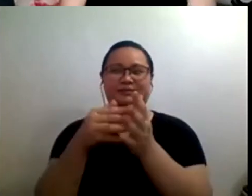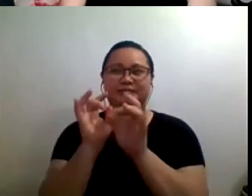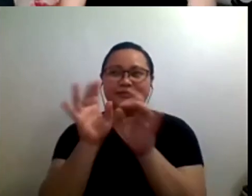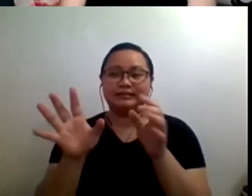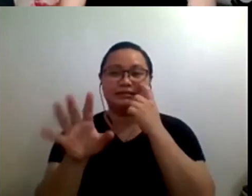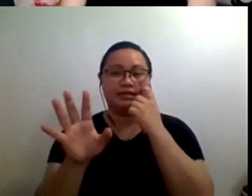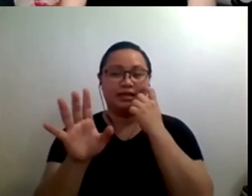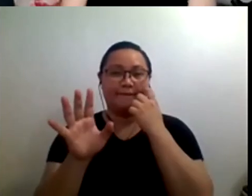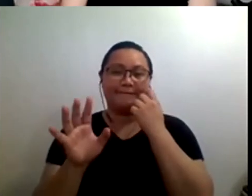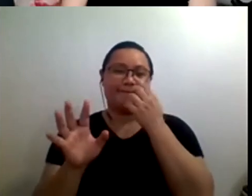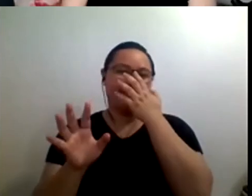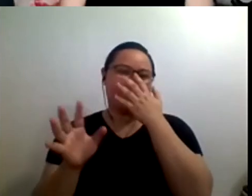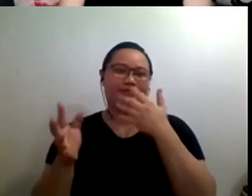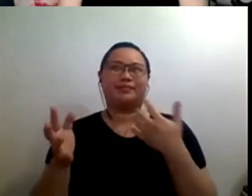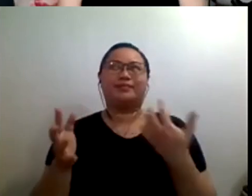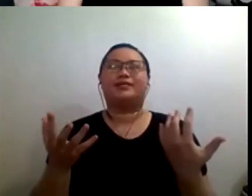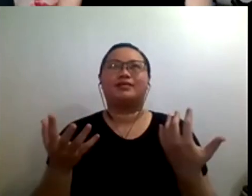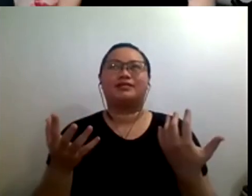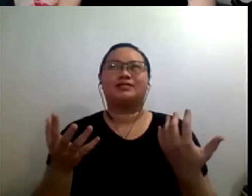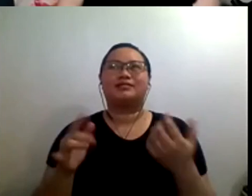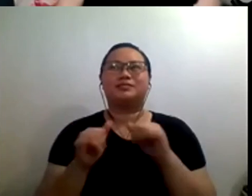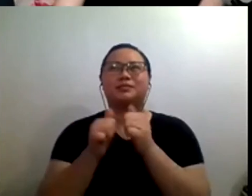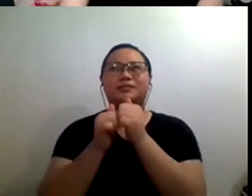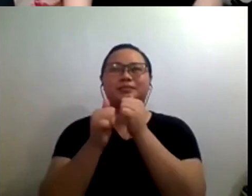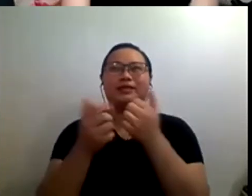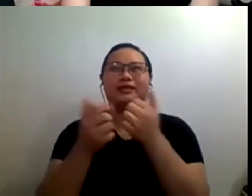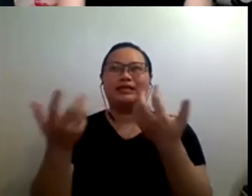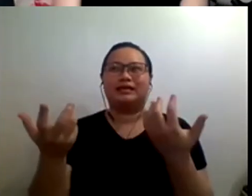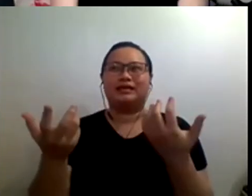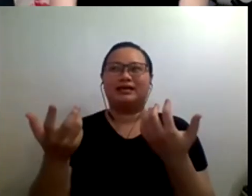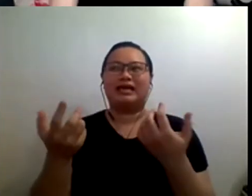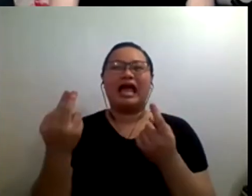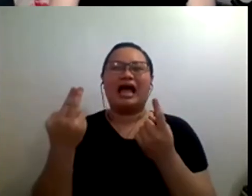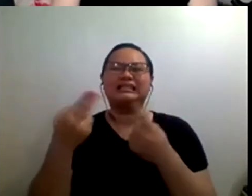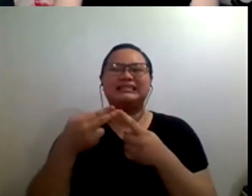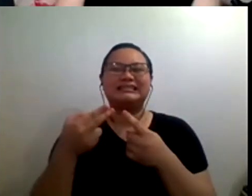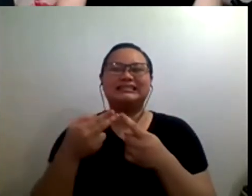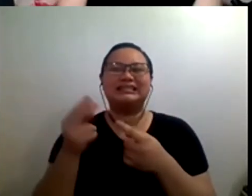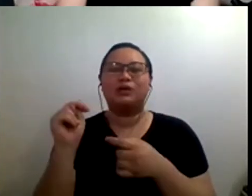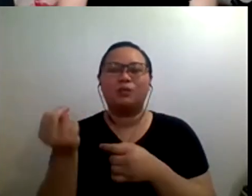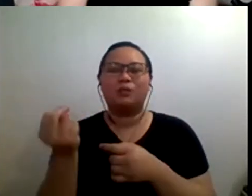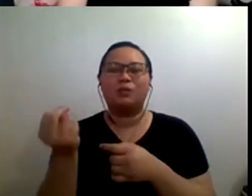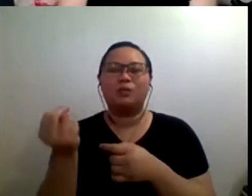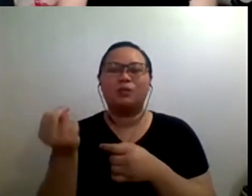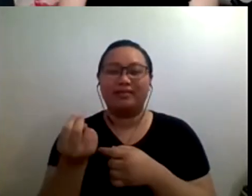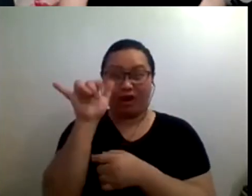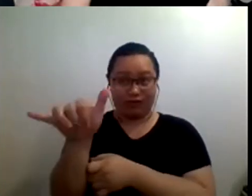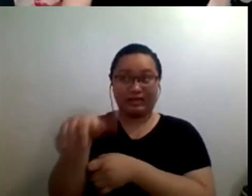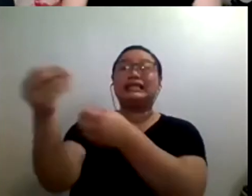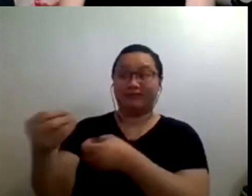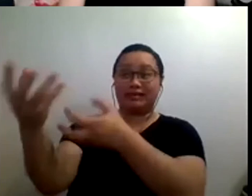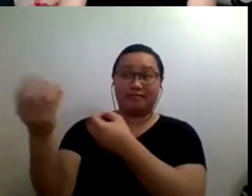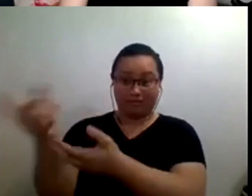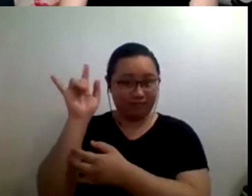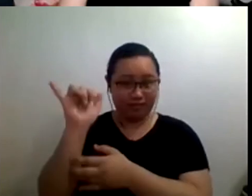hanggang saan yung hanggang saan yung pag-extend mo ng grace for those people na sa tingin niyo